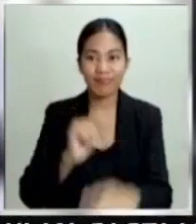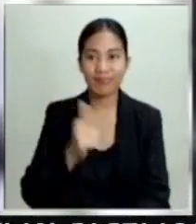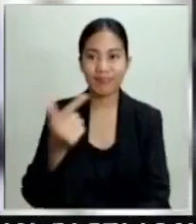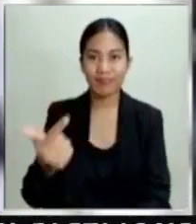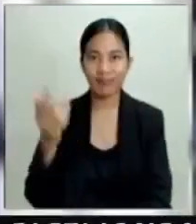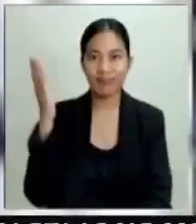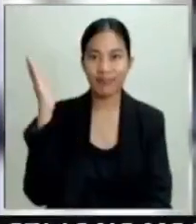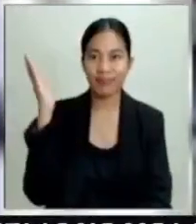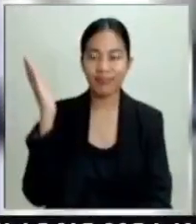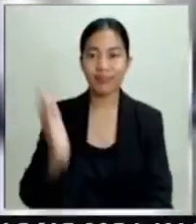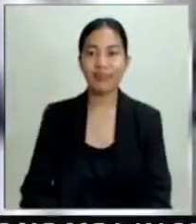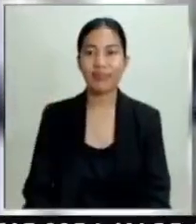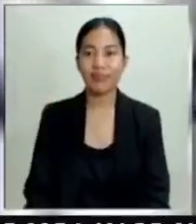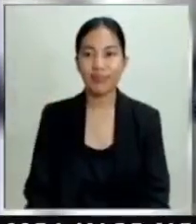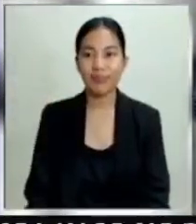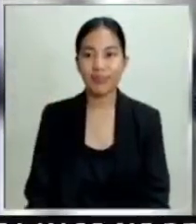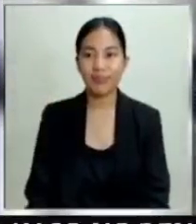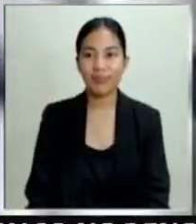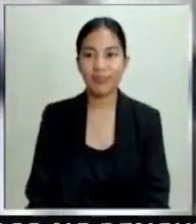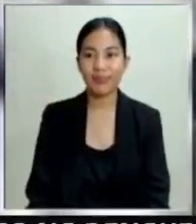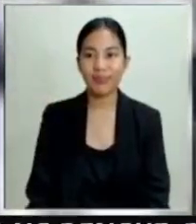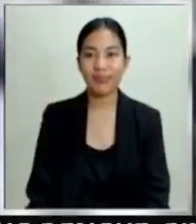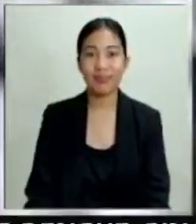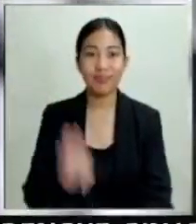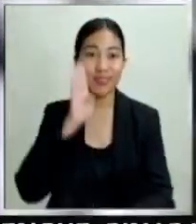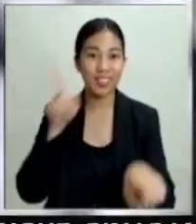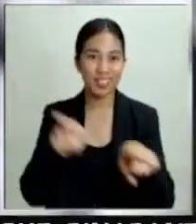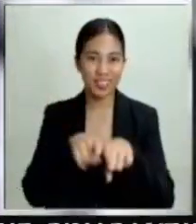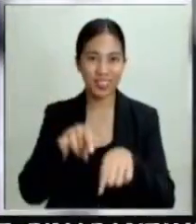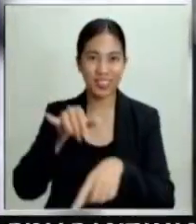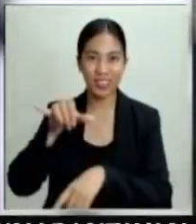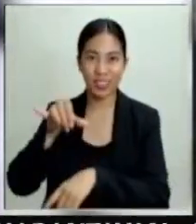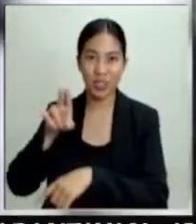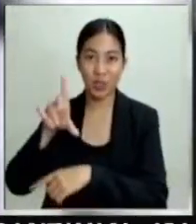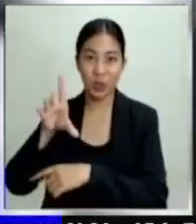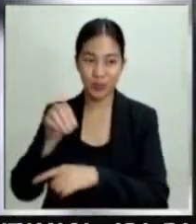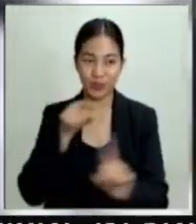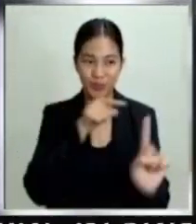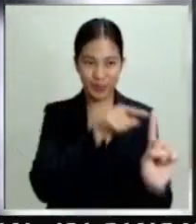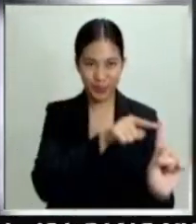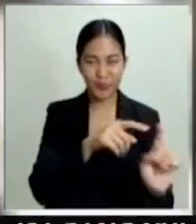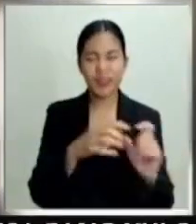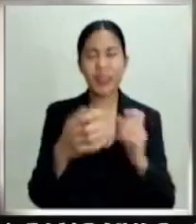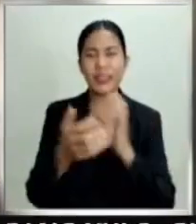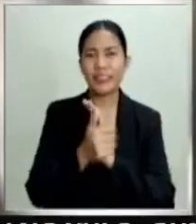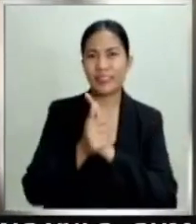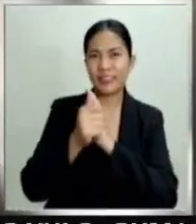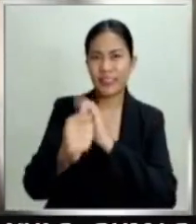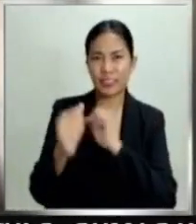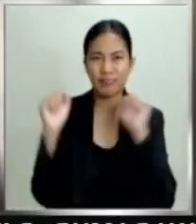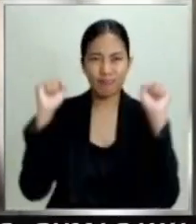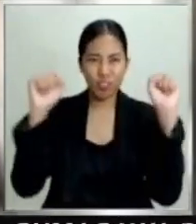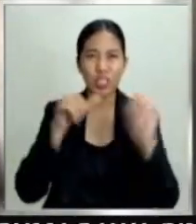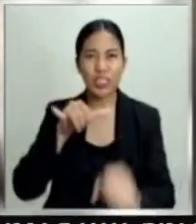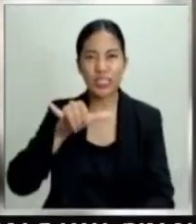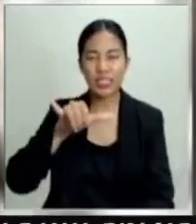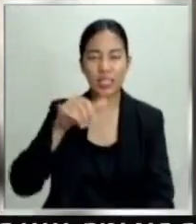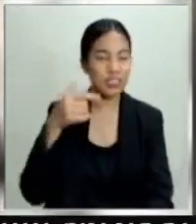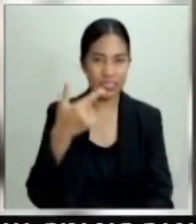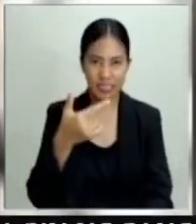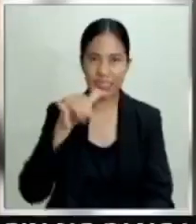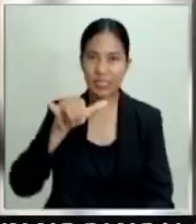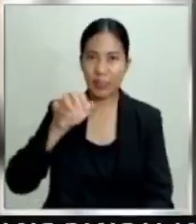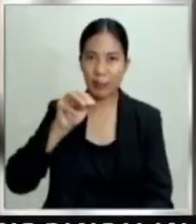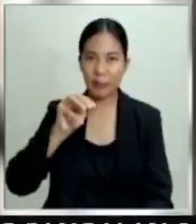Isang Yulo na naman ang nagpakitang gila sa larangan ng gymnastics sa ginaganap na palarong pambansa. Ito'y walang iba kundi ang